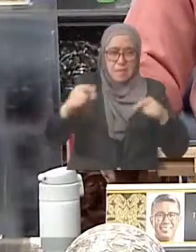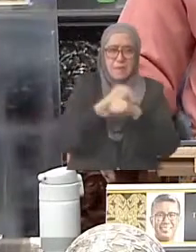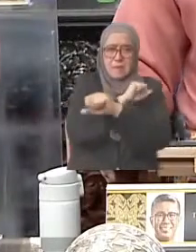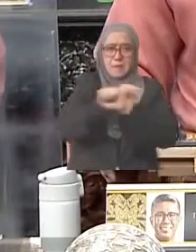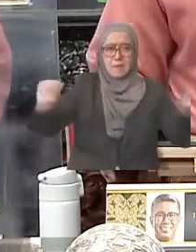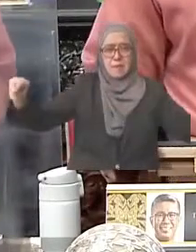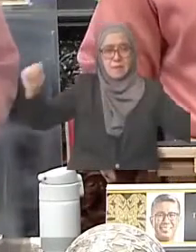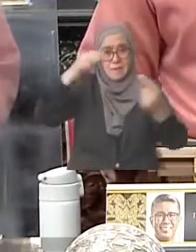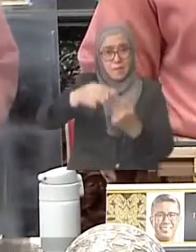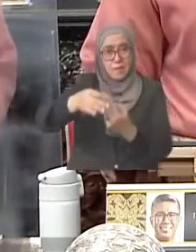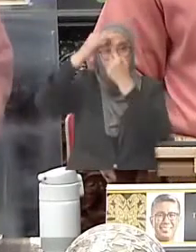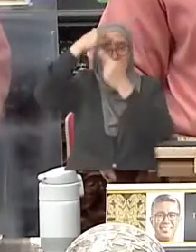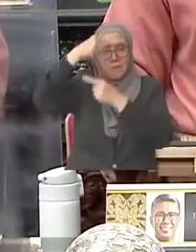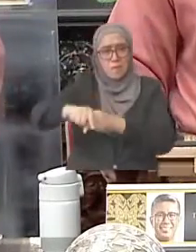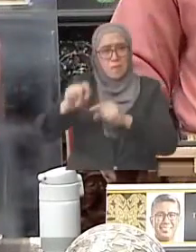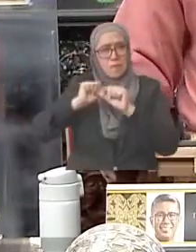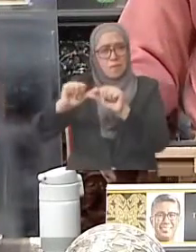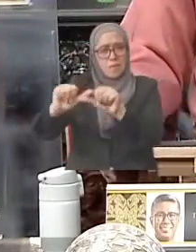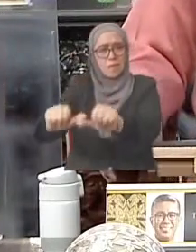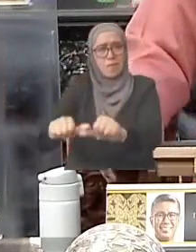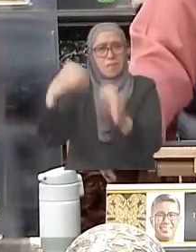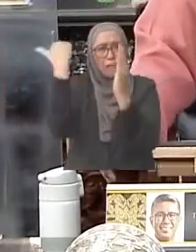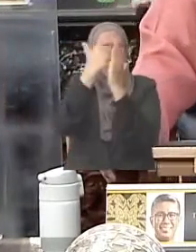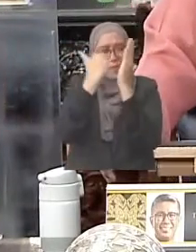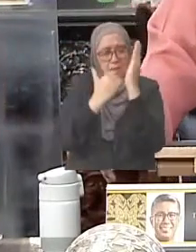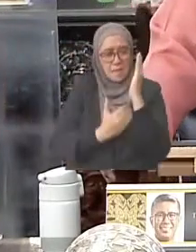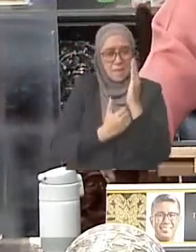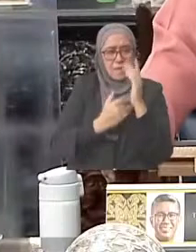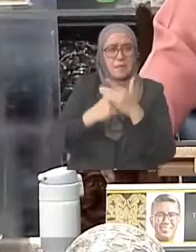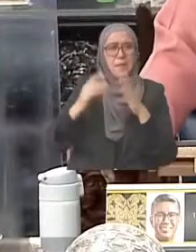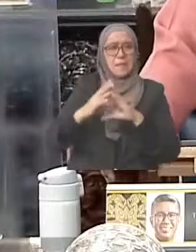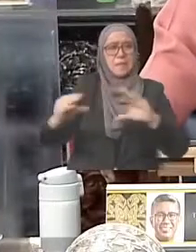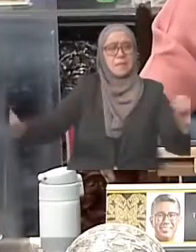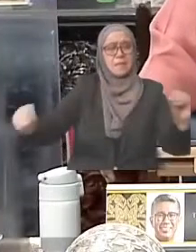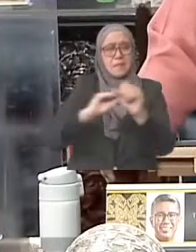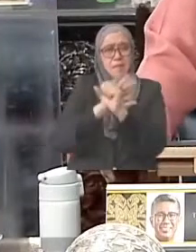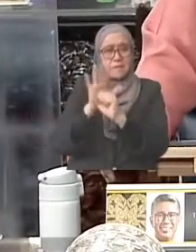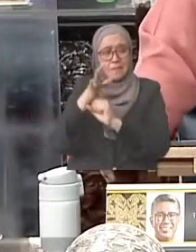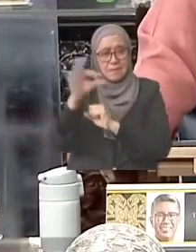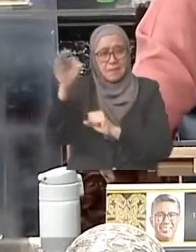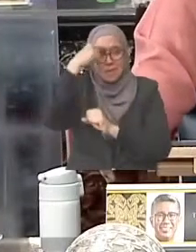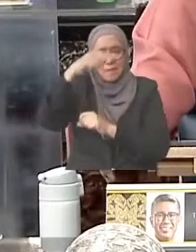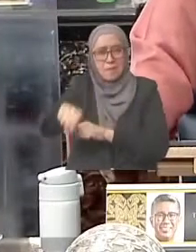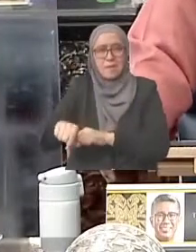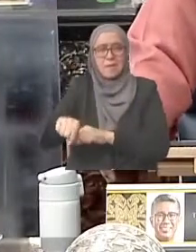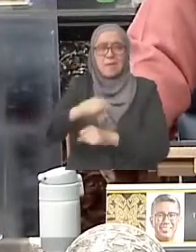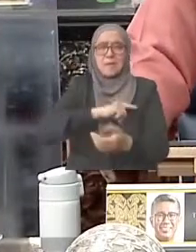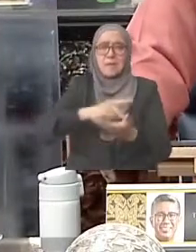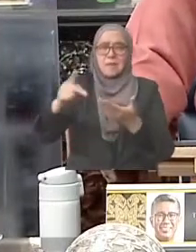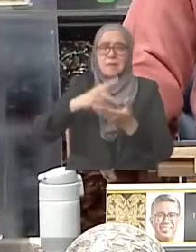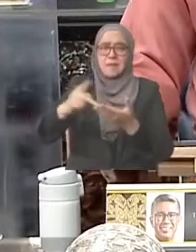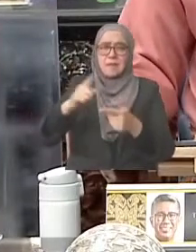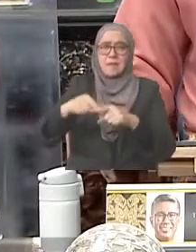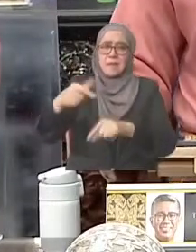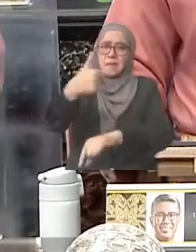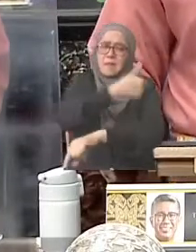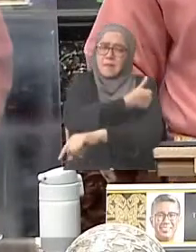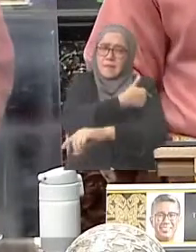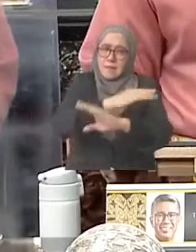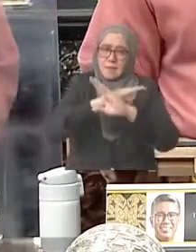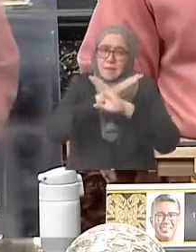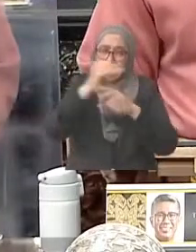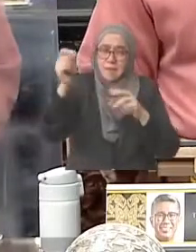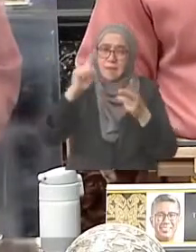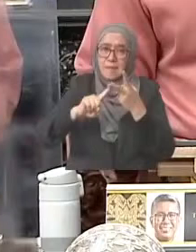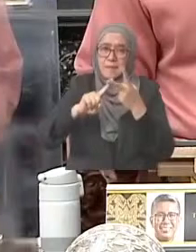menangani kobi 19 yang merangkumi dua bilang lengket bagi membiayai program vaksinasi manakala dua pilih lengket lagi disediakan